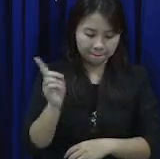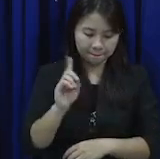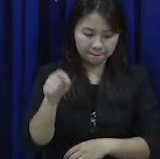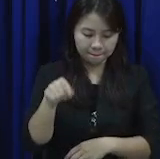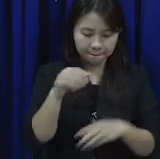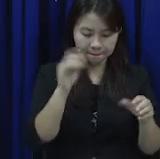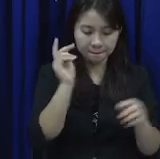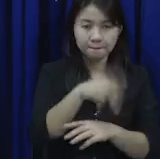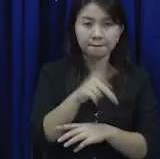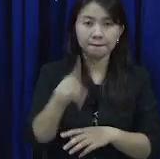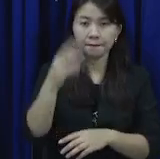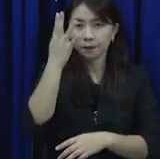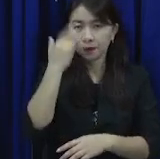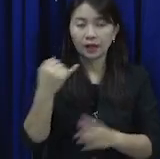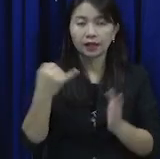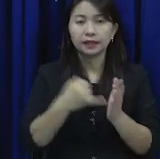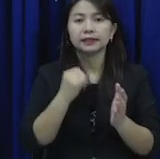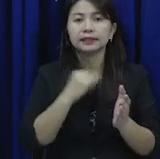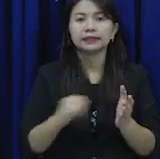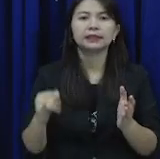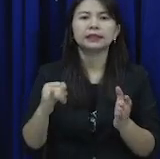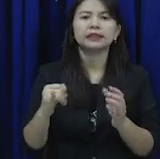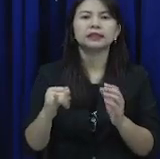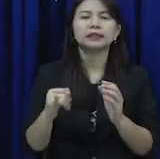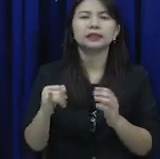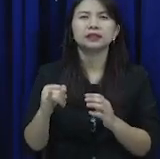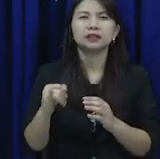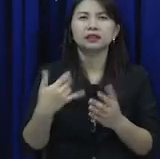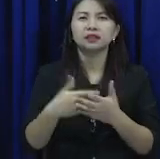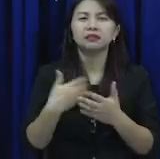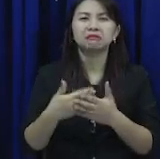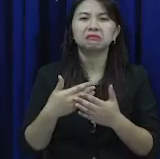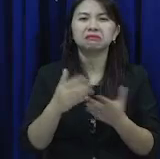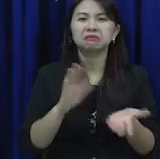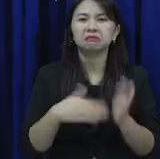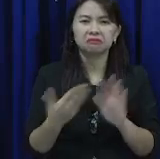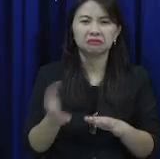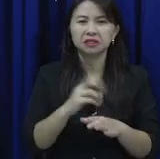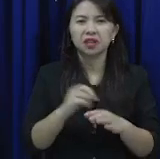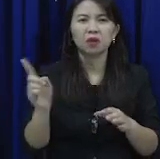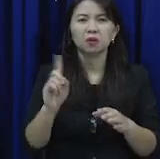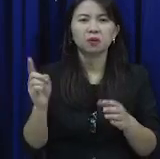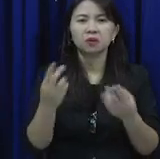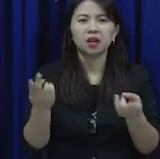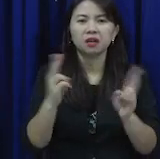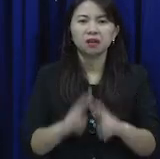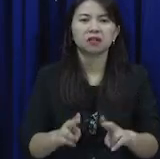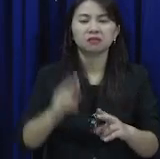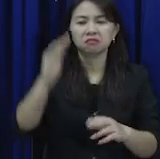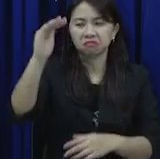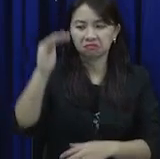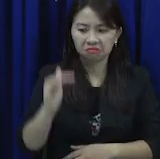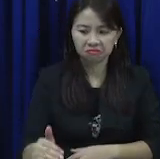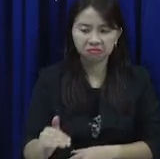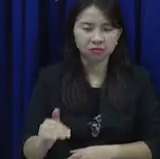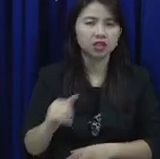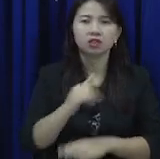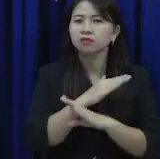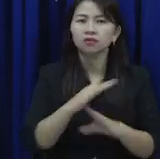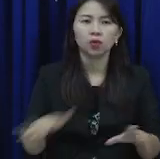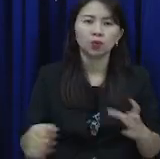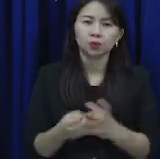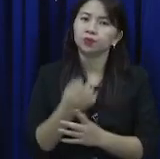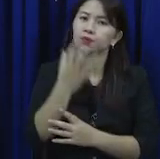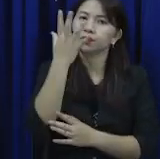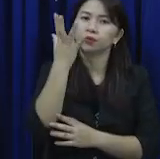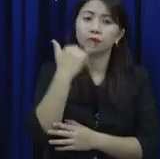is choke Yeah imbis na matayog wala punggok ang labas hindi hindi siya lumago ng maayos